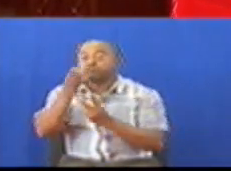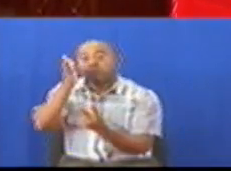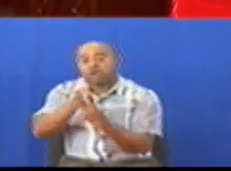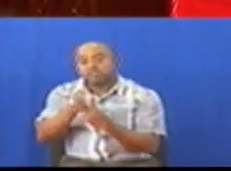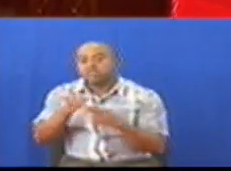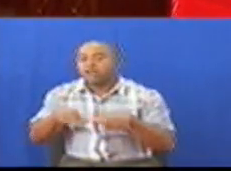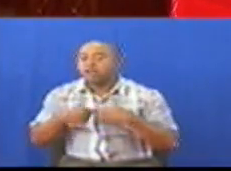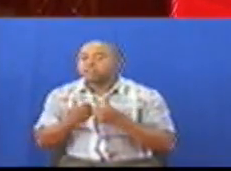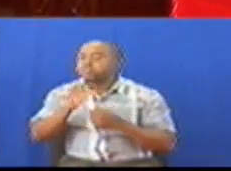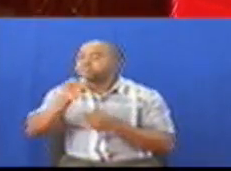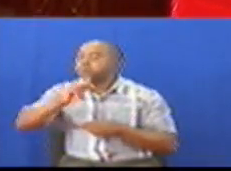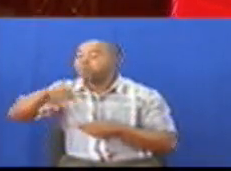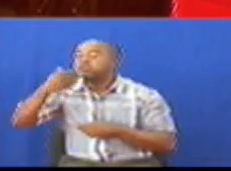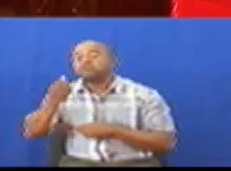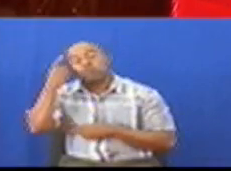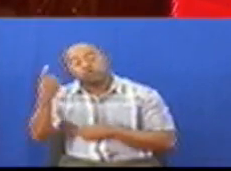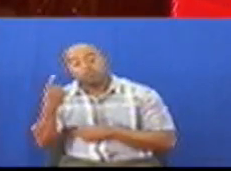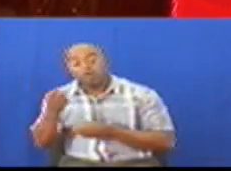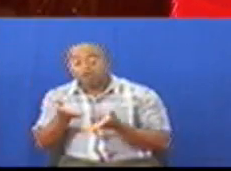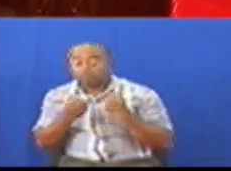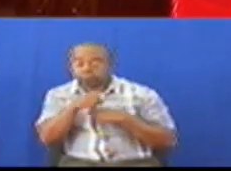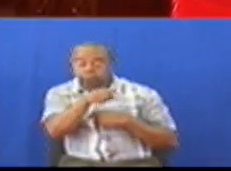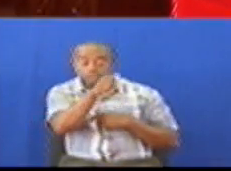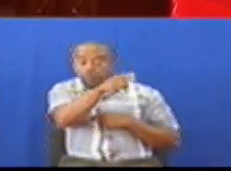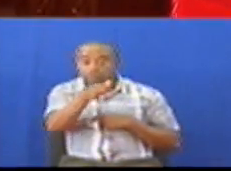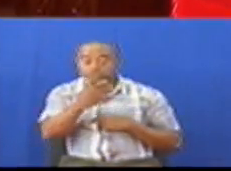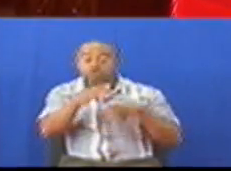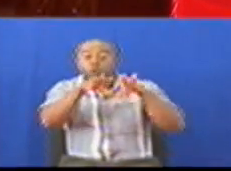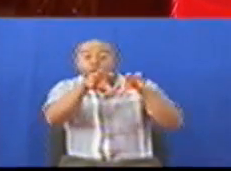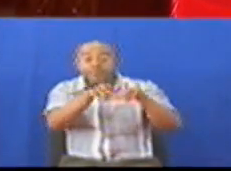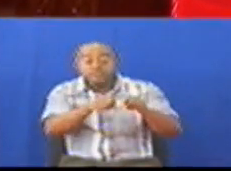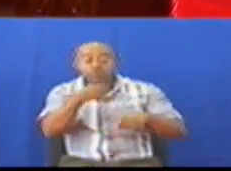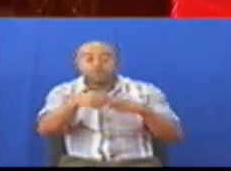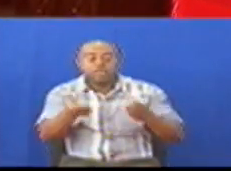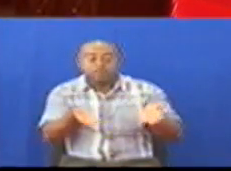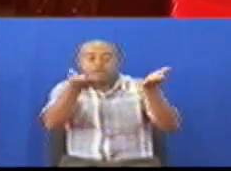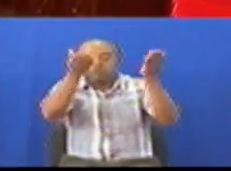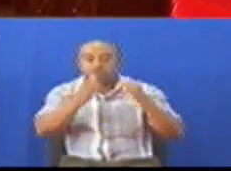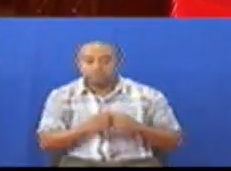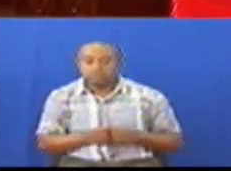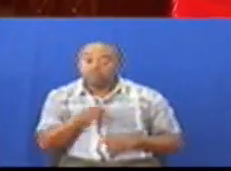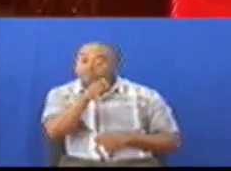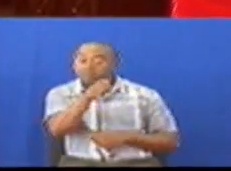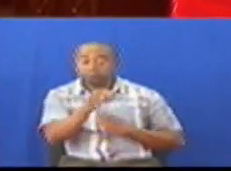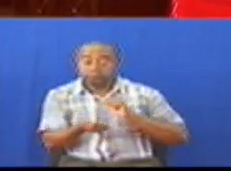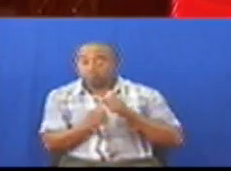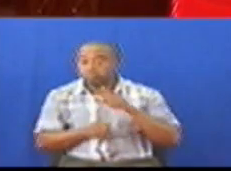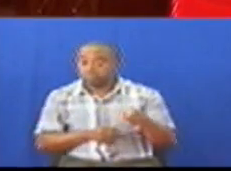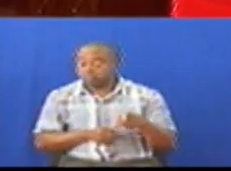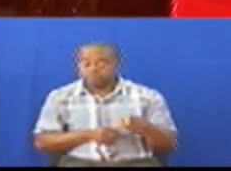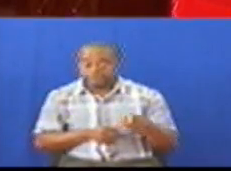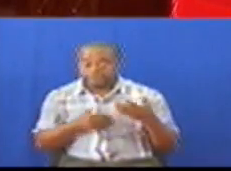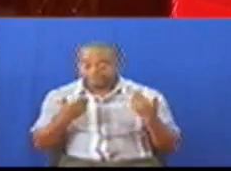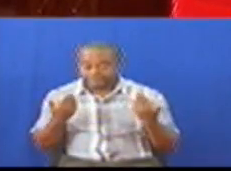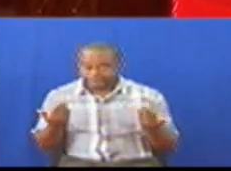dhana hiyo ya wananchi kuwa wamiliki wa, na wasimamizi wa mipango na miradi ya maendeleo. Mheshimiwa Naibu Spika, jambo hilo la kupoka uhuru na